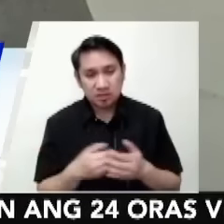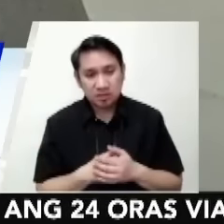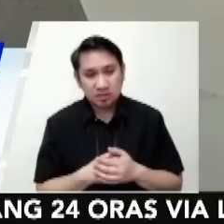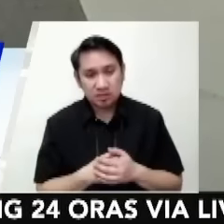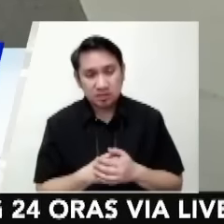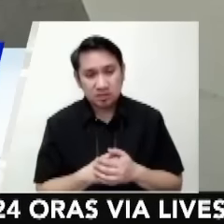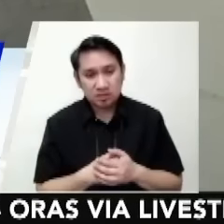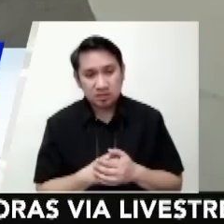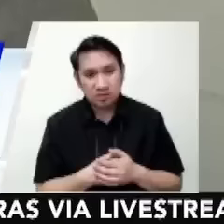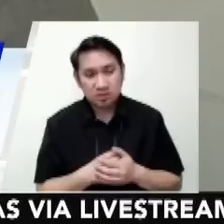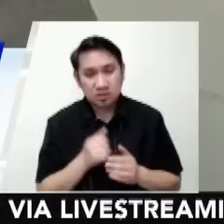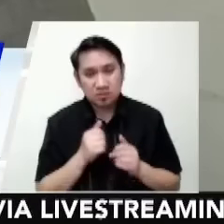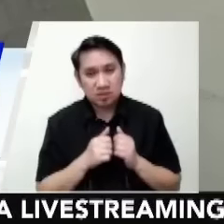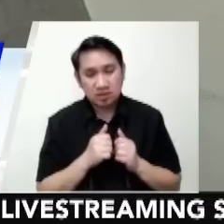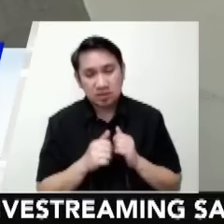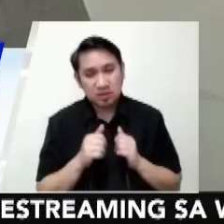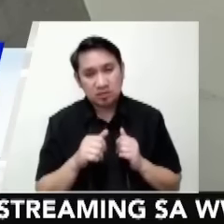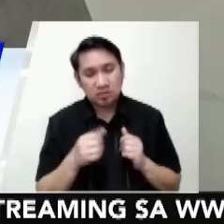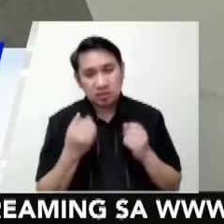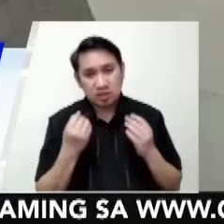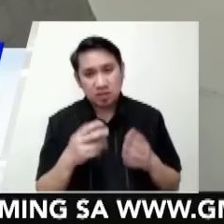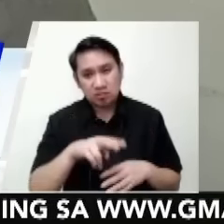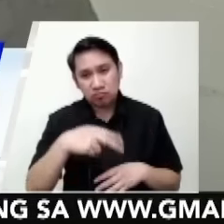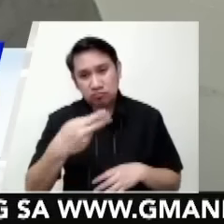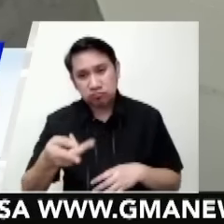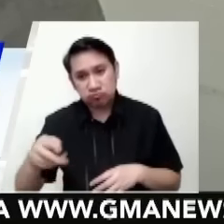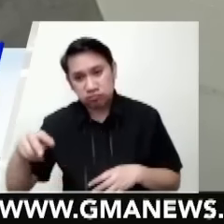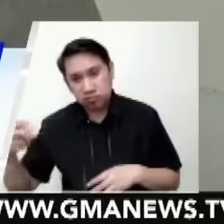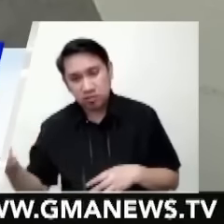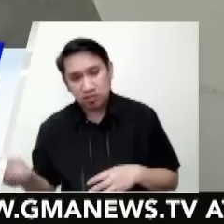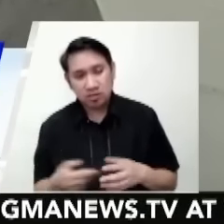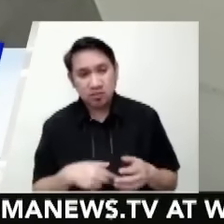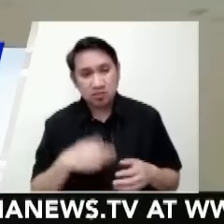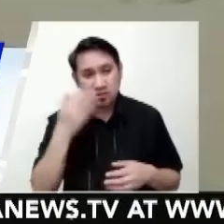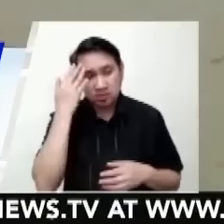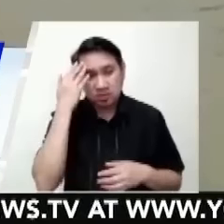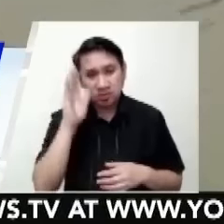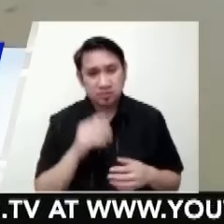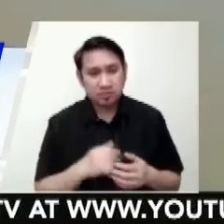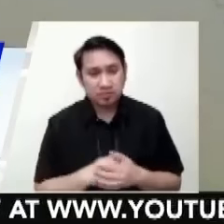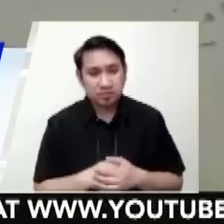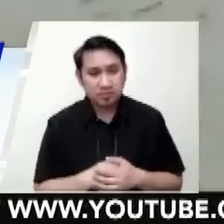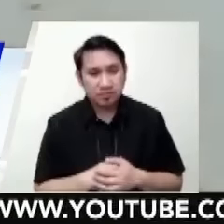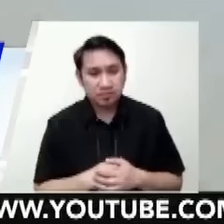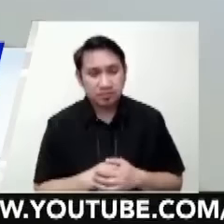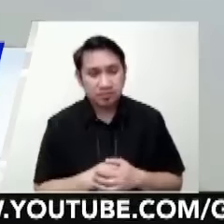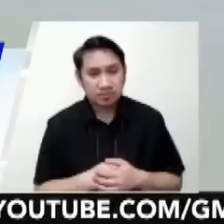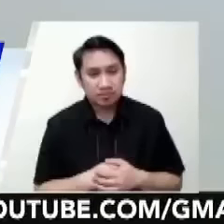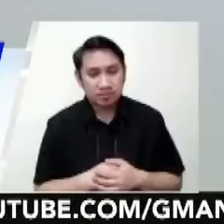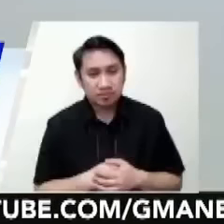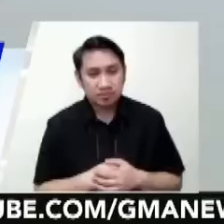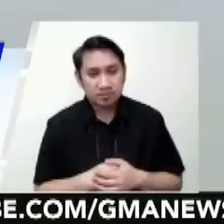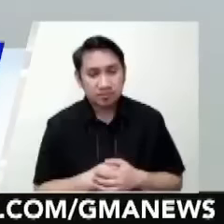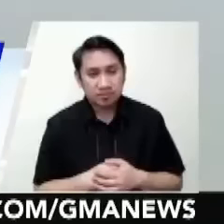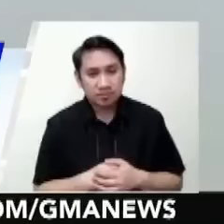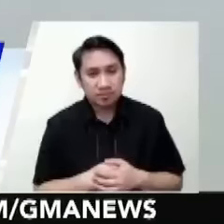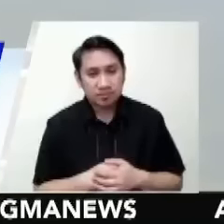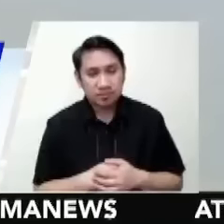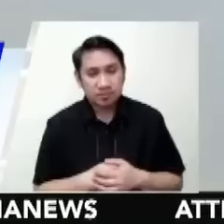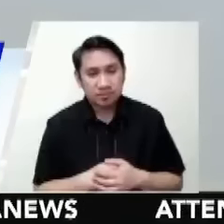gagulong-gulong, hindi ko alam. Ganun. Dapat ako na lang sana. Usually pag may ganung drowning dun sa side na